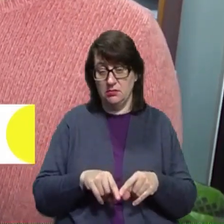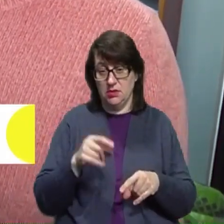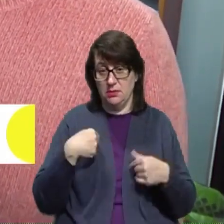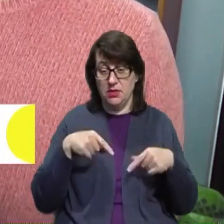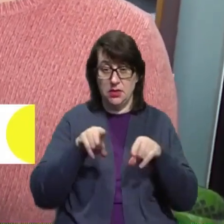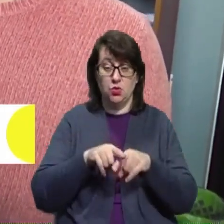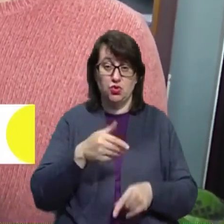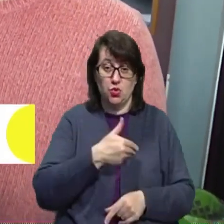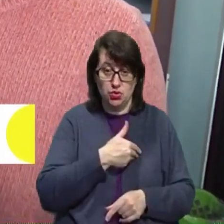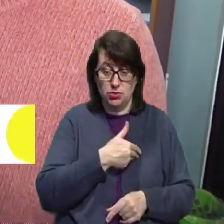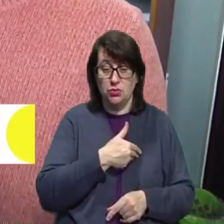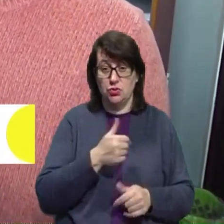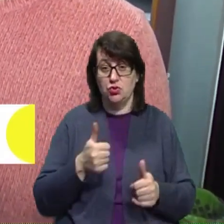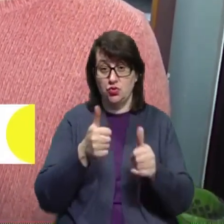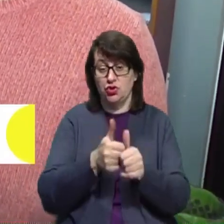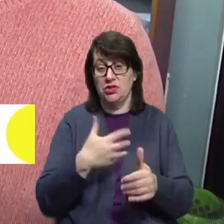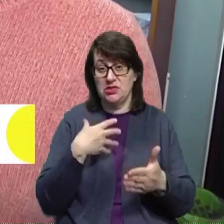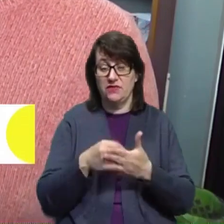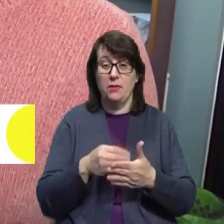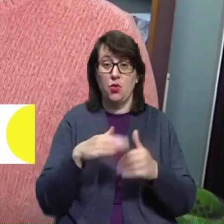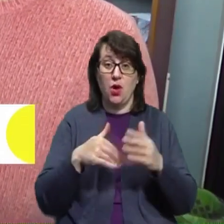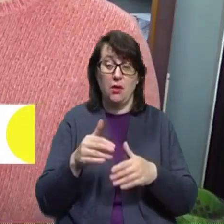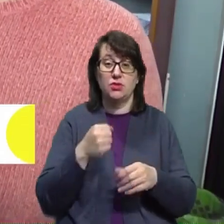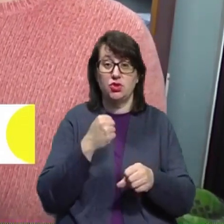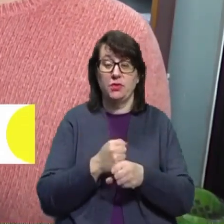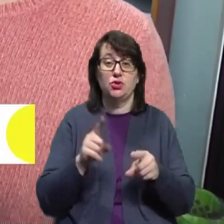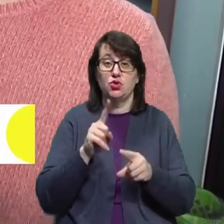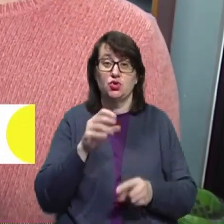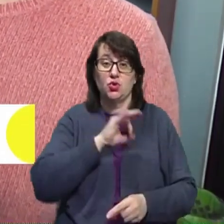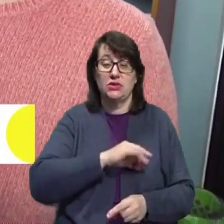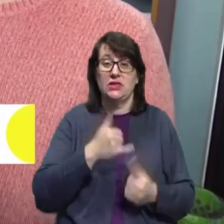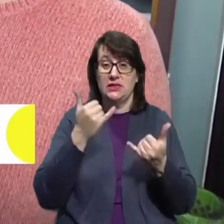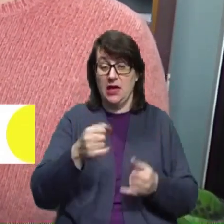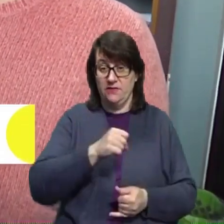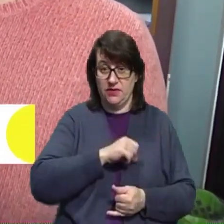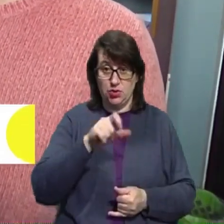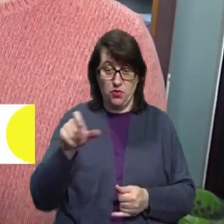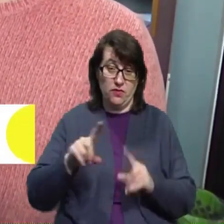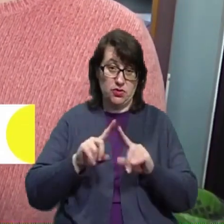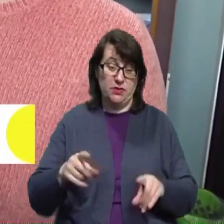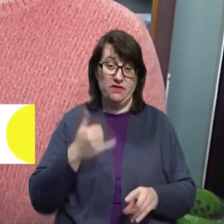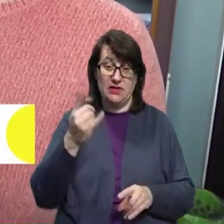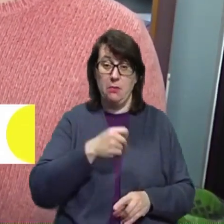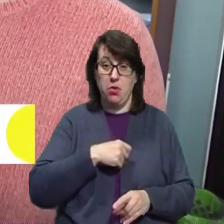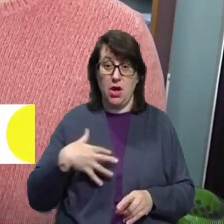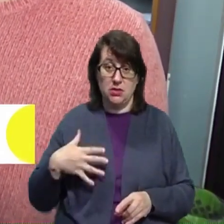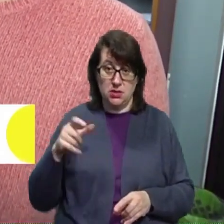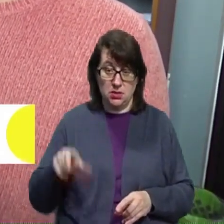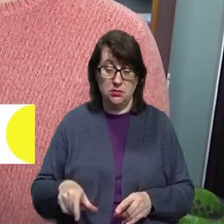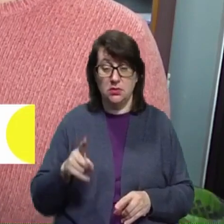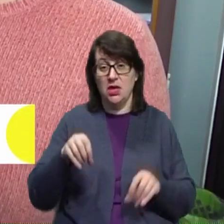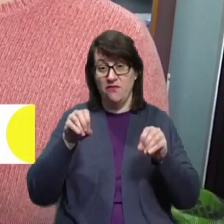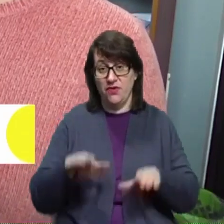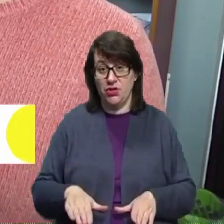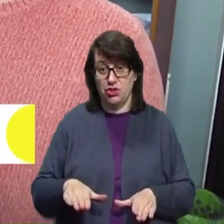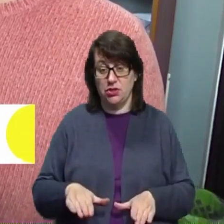хочемо долучитися своїми руками, зробити щось корисне для наших військових, особливо для поранених. І тому вирішили